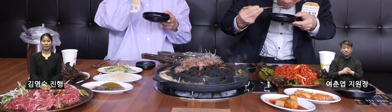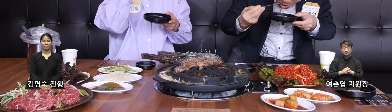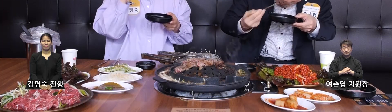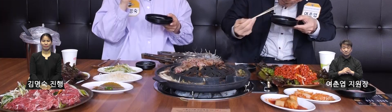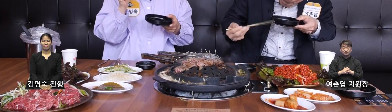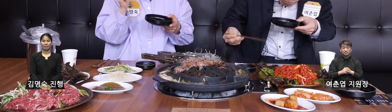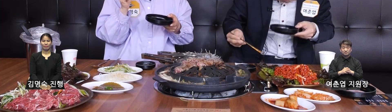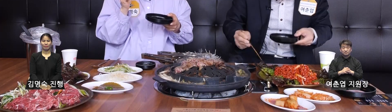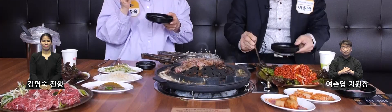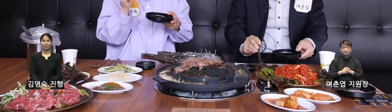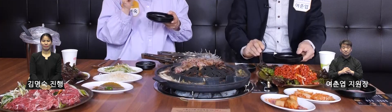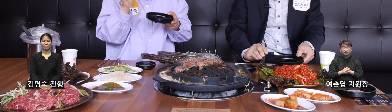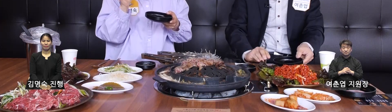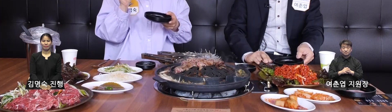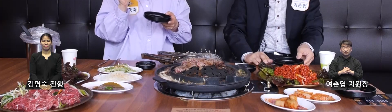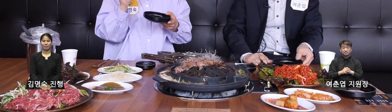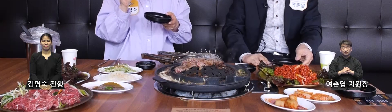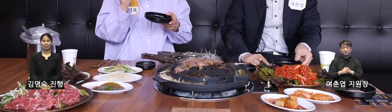진짜